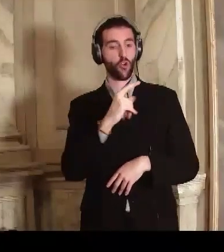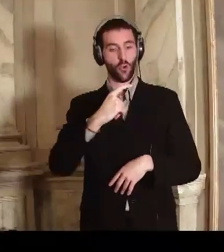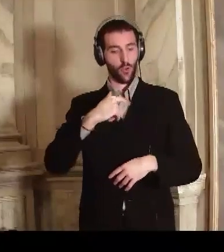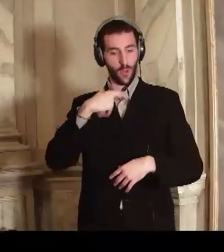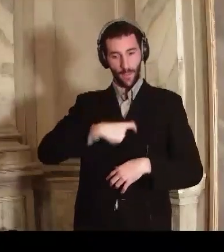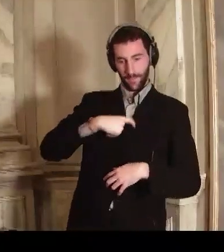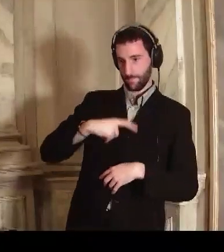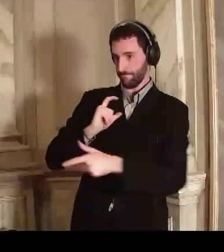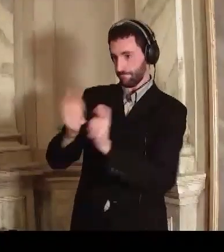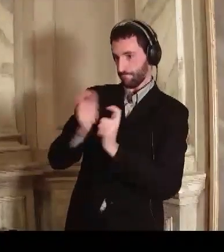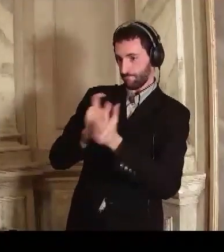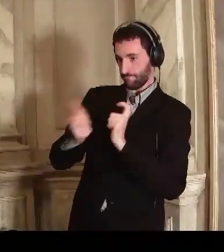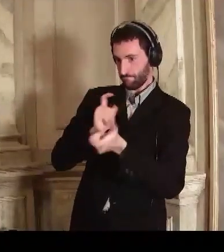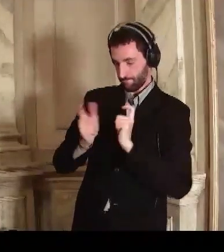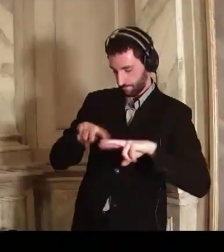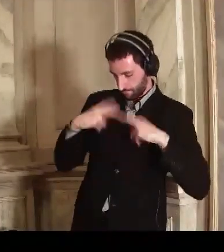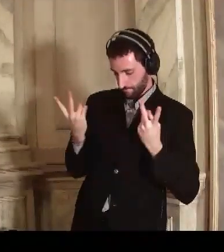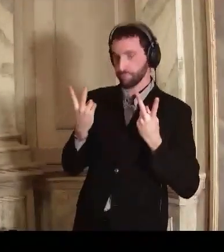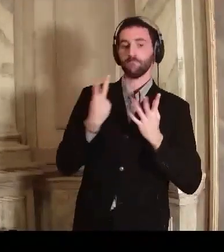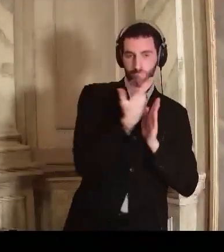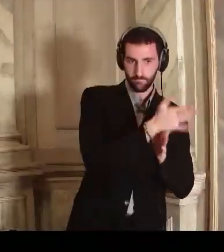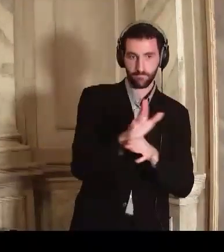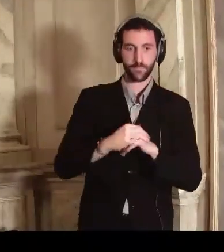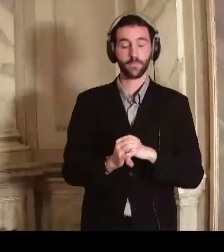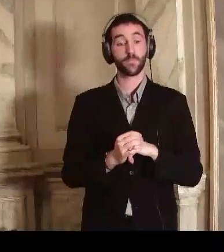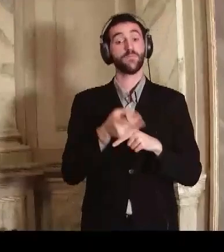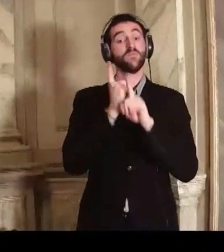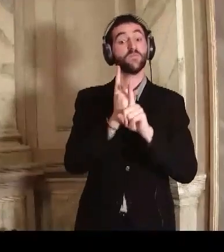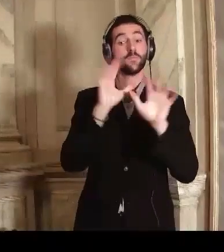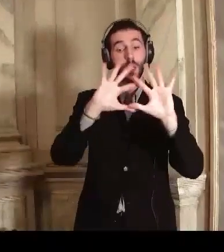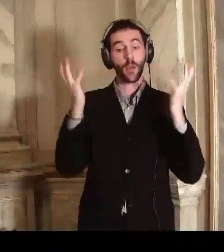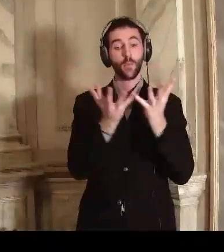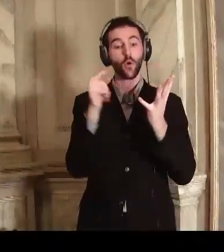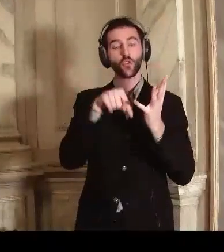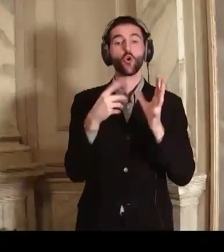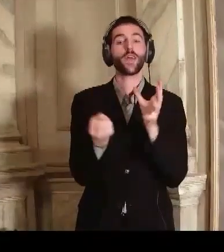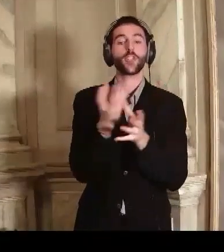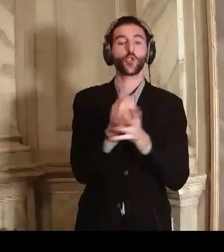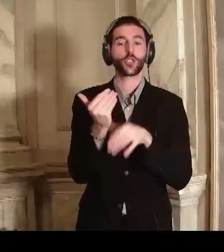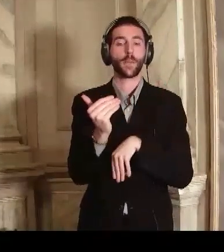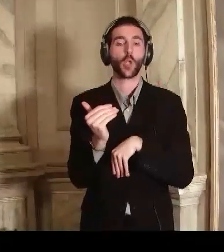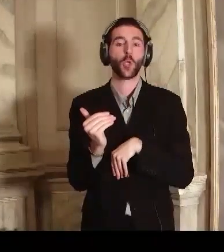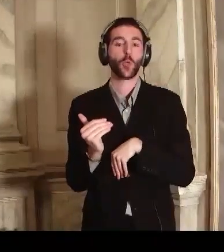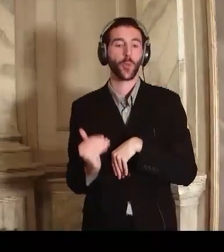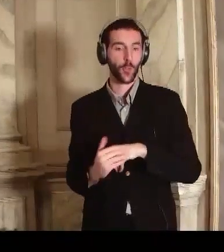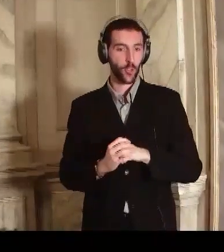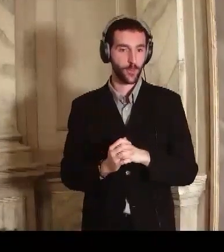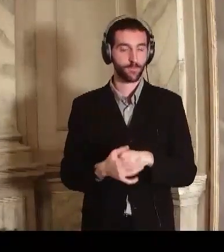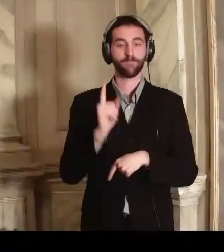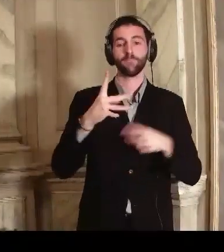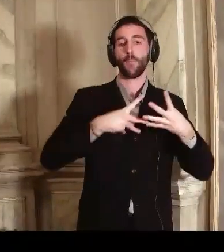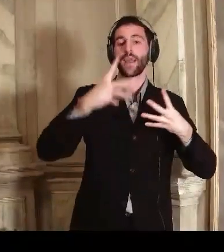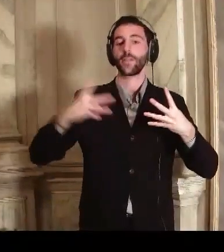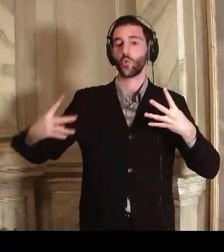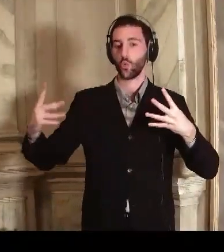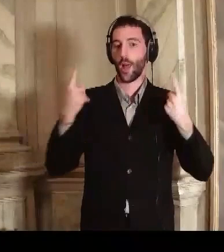gli altri in un mondo caratterizzato da una pressione crescente da risorse ridotte. Con la partitura musicale del